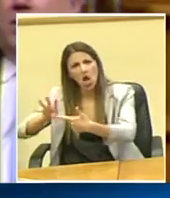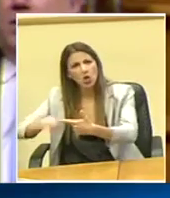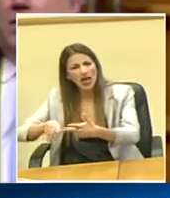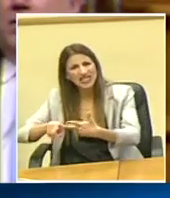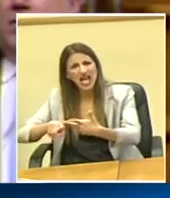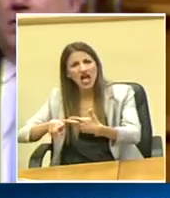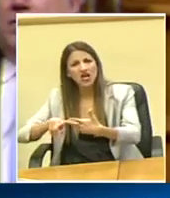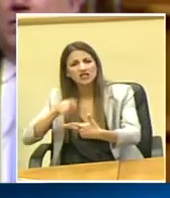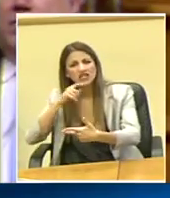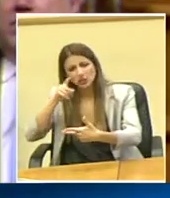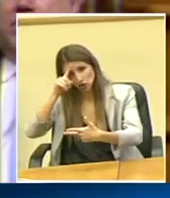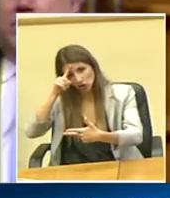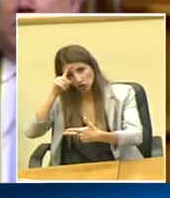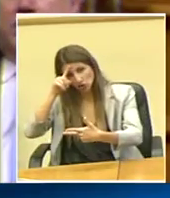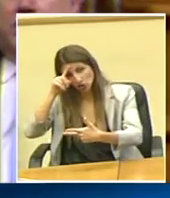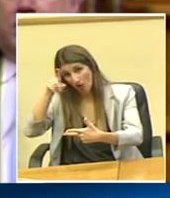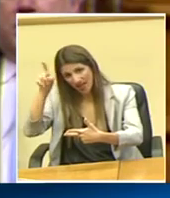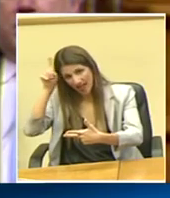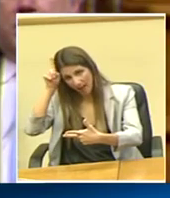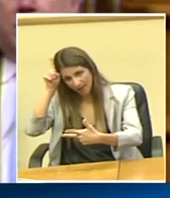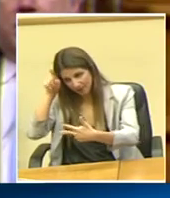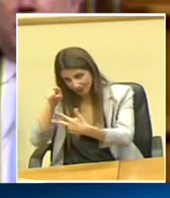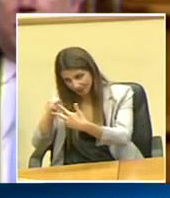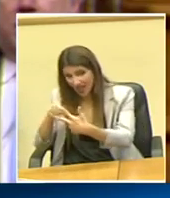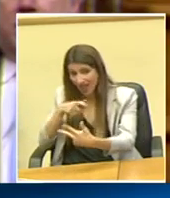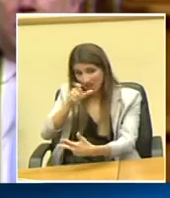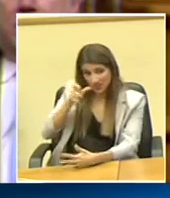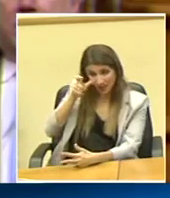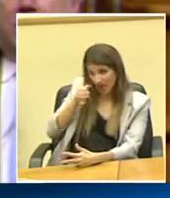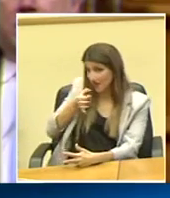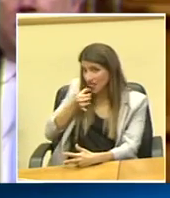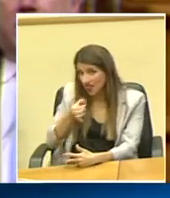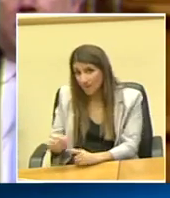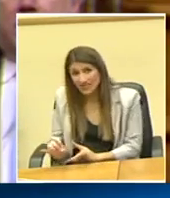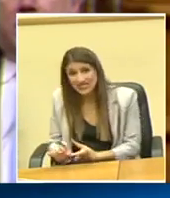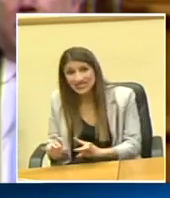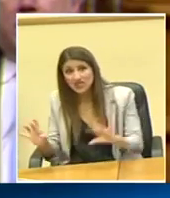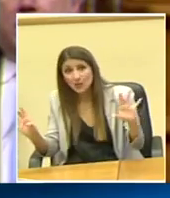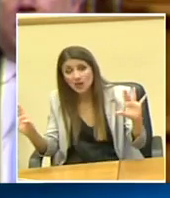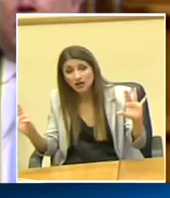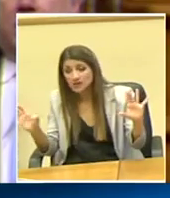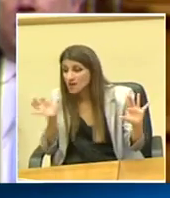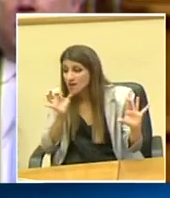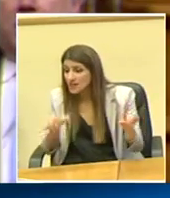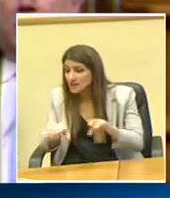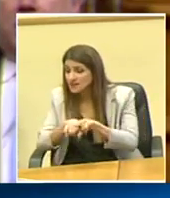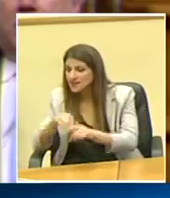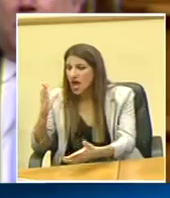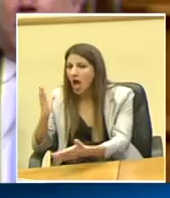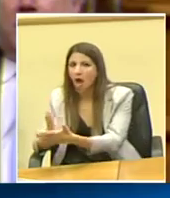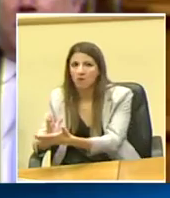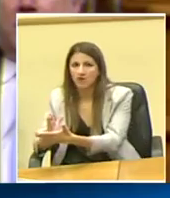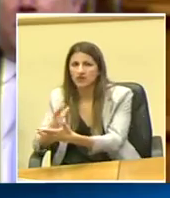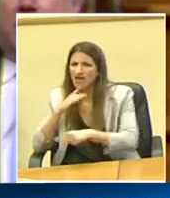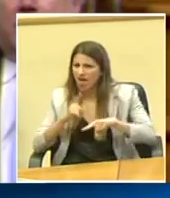Σλοβενίας, δεν έθεσε κανένα θέμα προκειμένου να πάρθει μια απόφαση που η Ελλάδα δεν ήταν